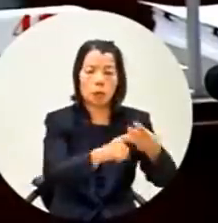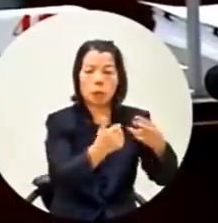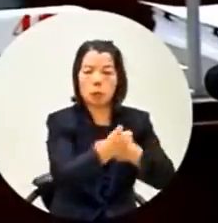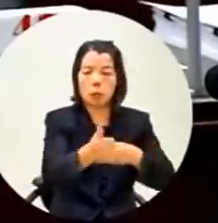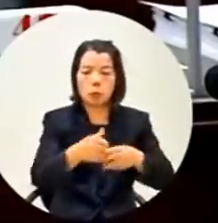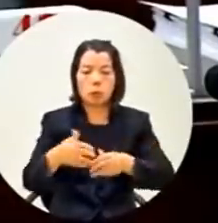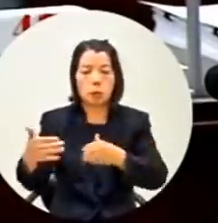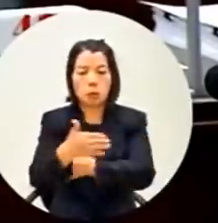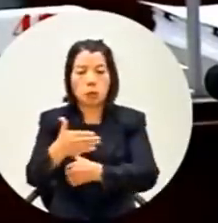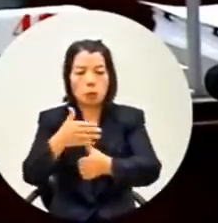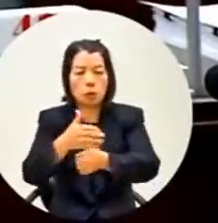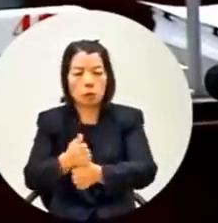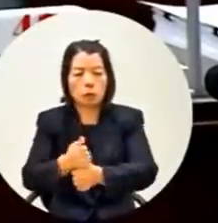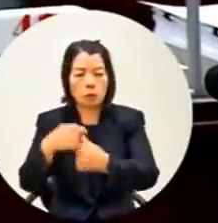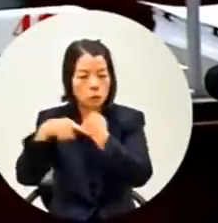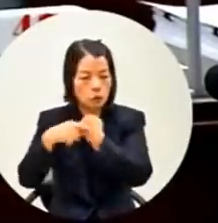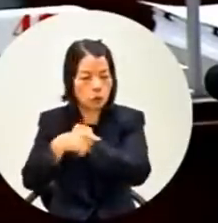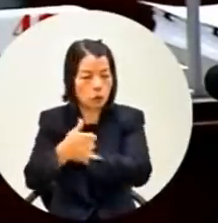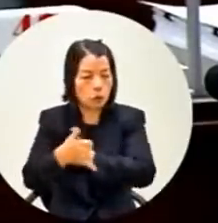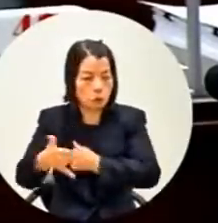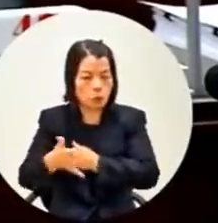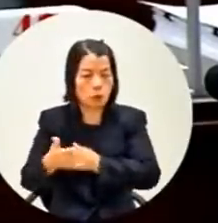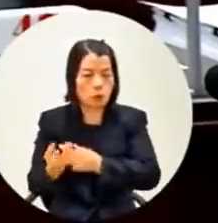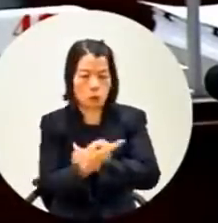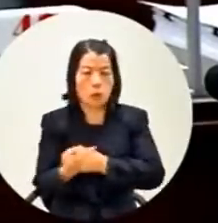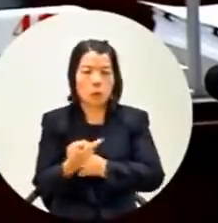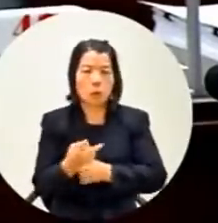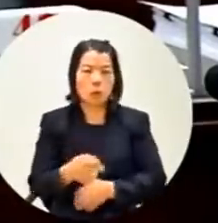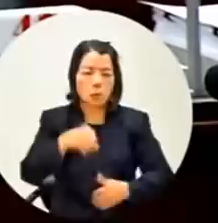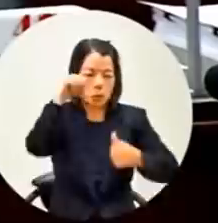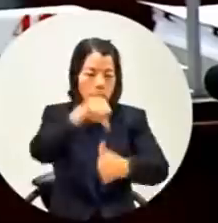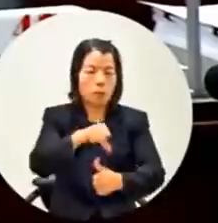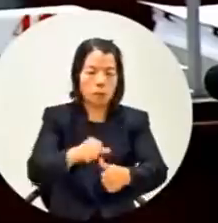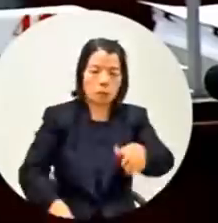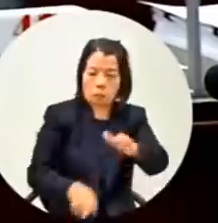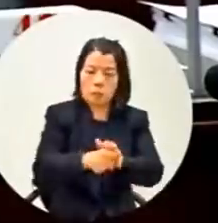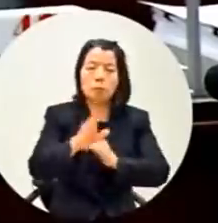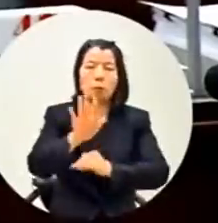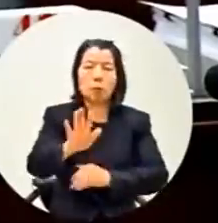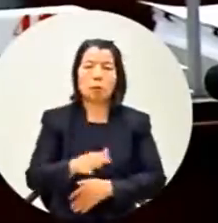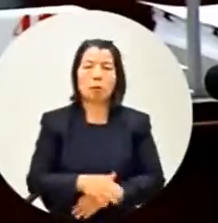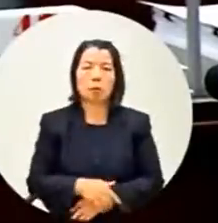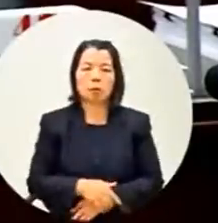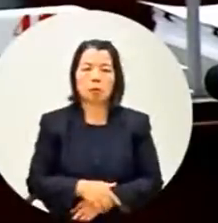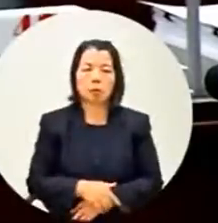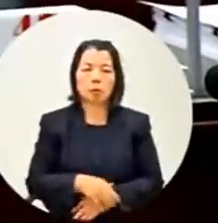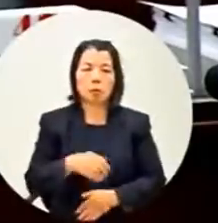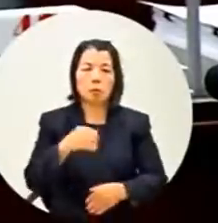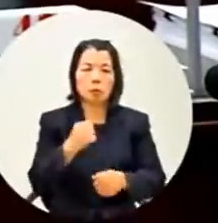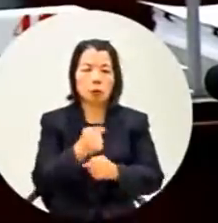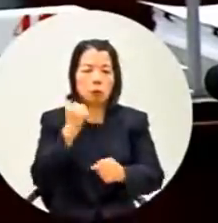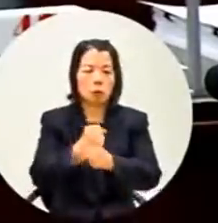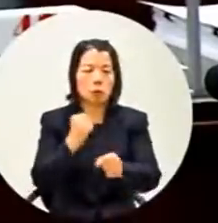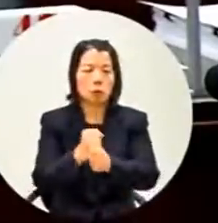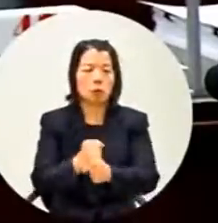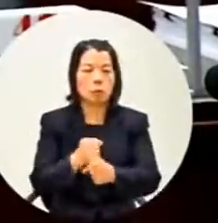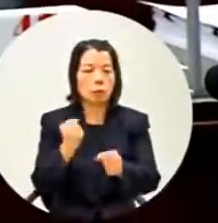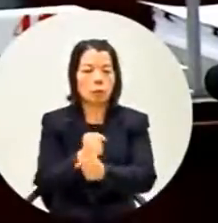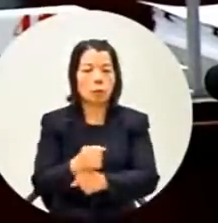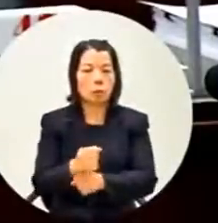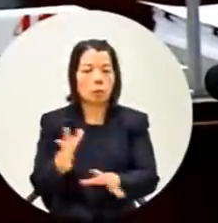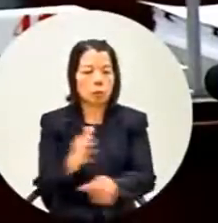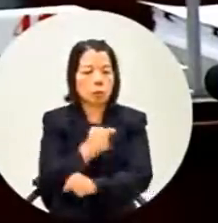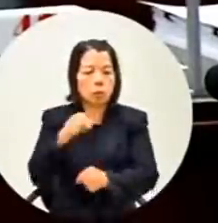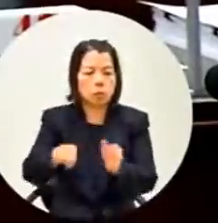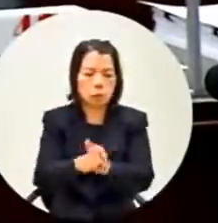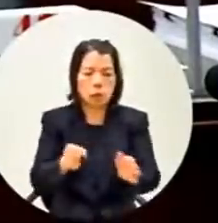业署的研究员都判定违法失职，都处以申诫，但